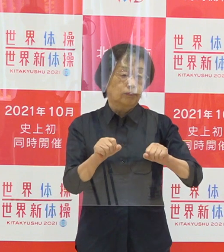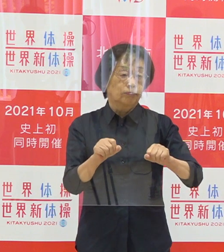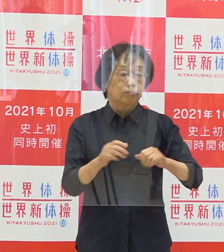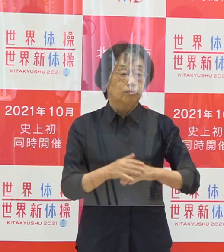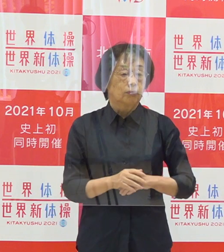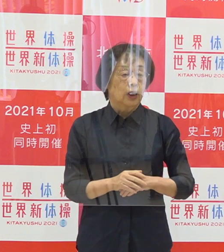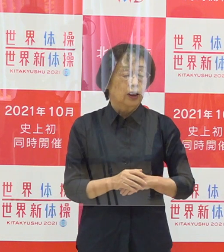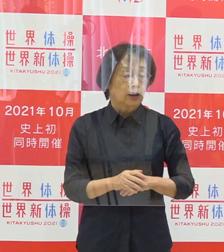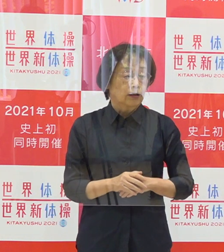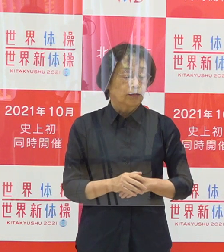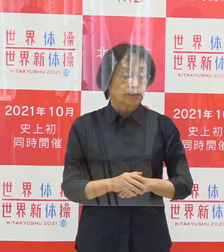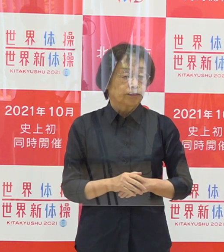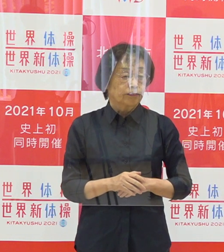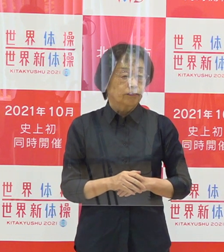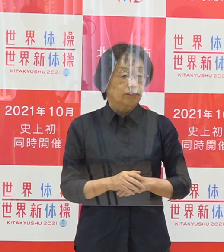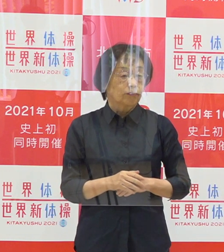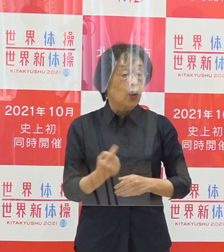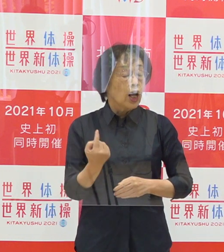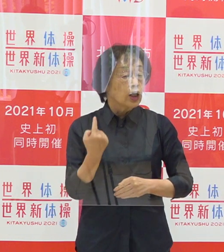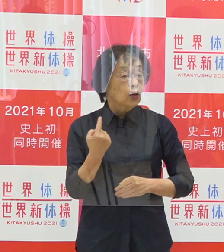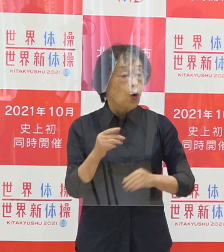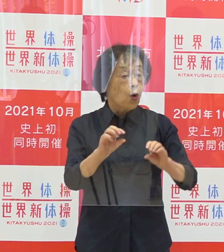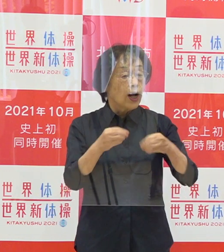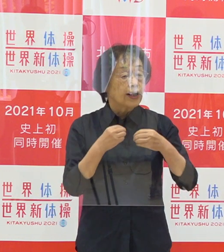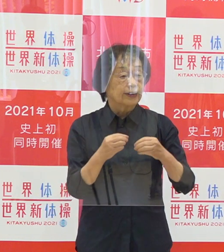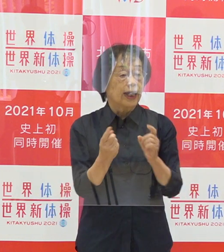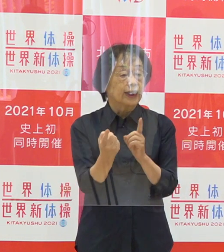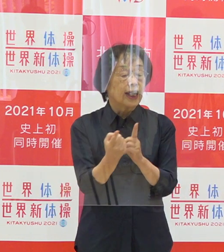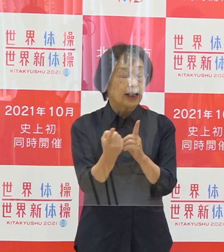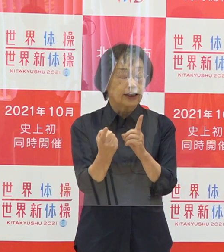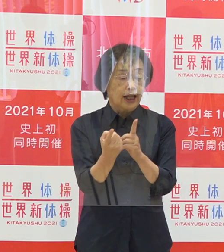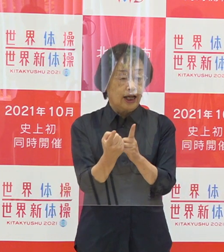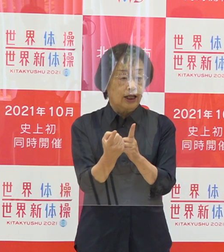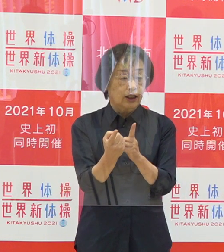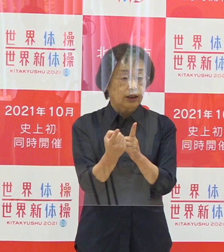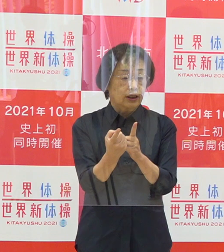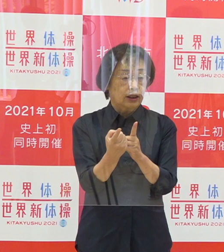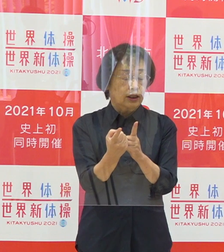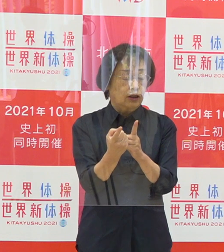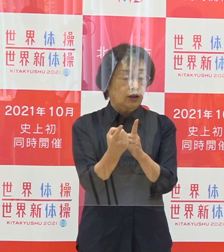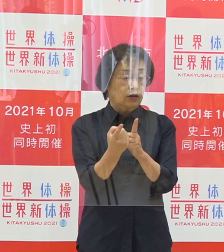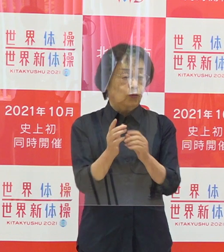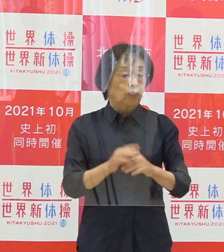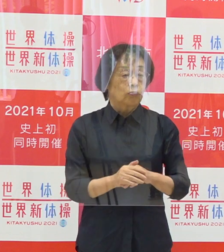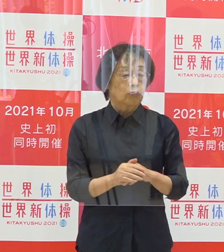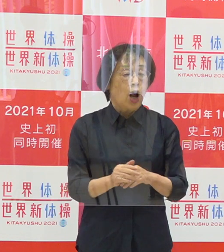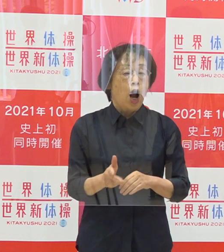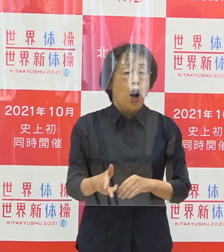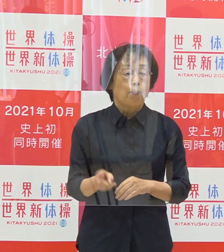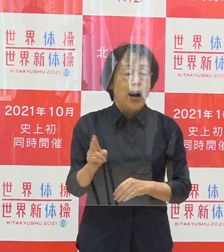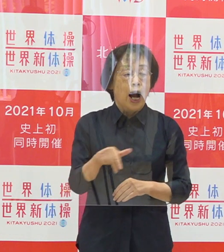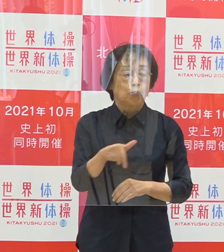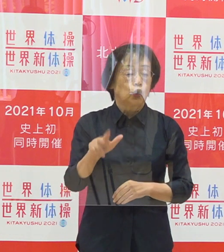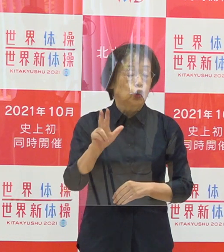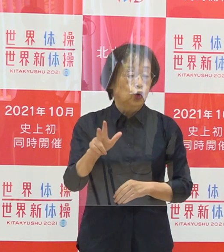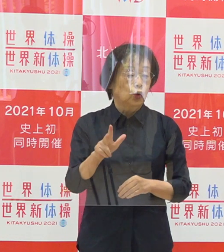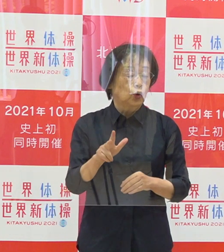昨日感染が判明した方に関しては、例えばそのバブルから逸脱するようなケースがあったりと